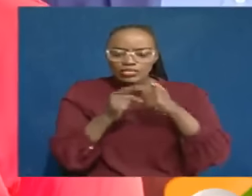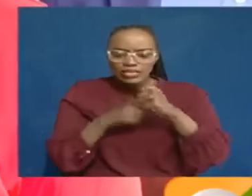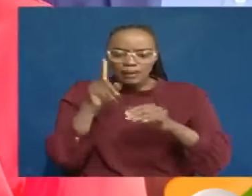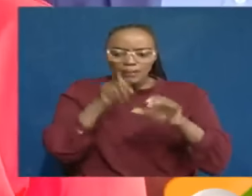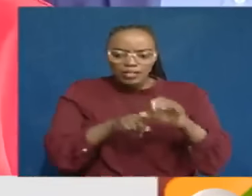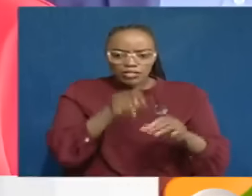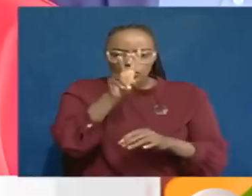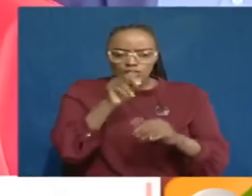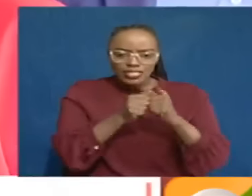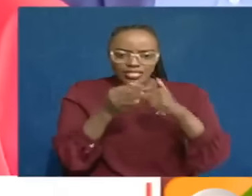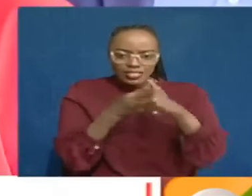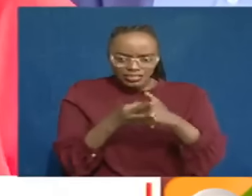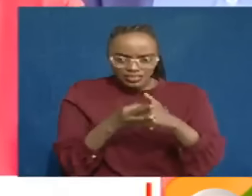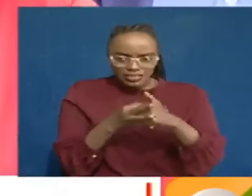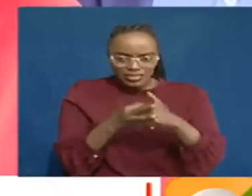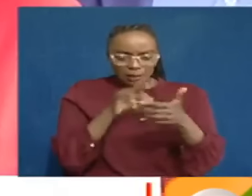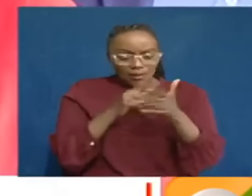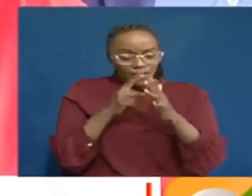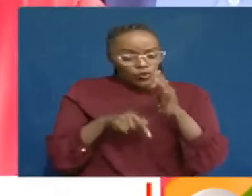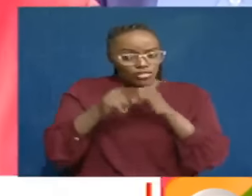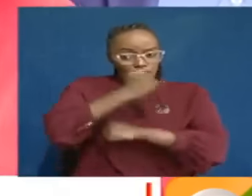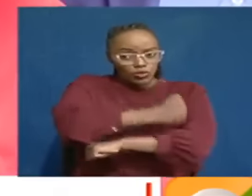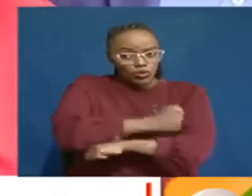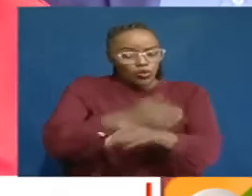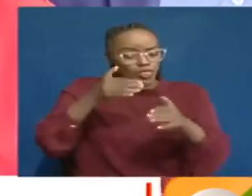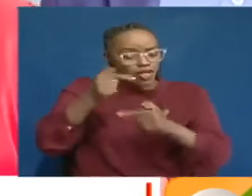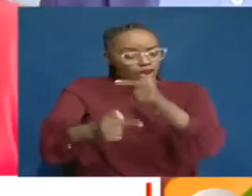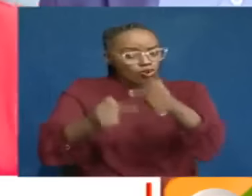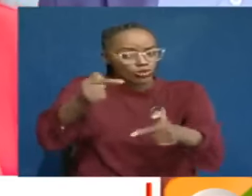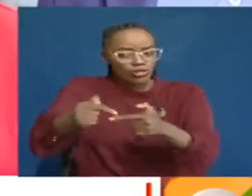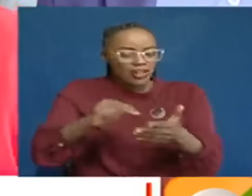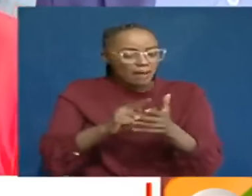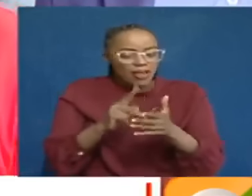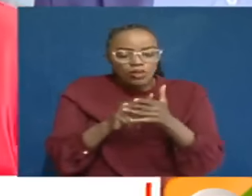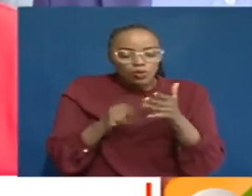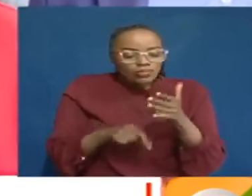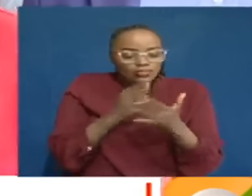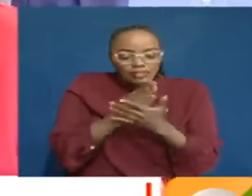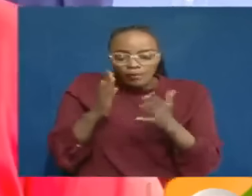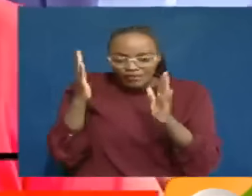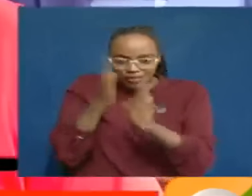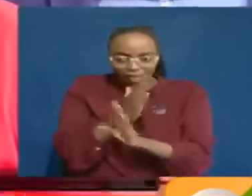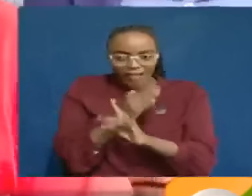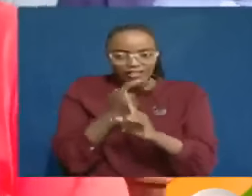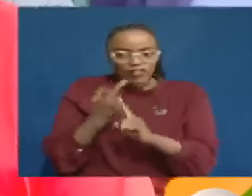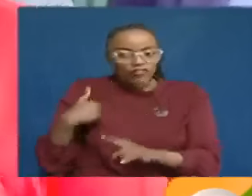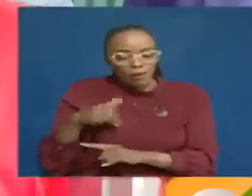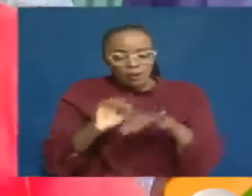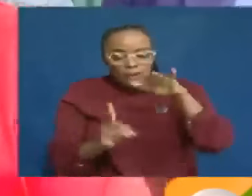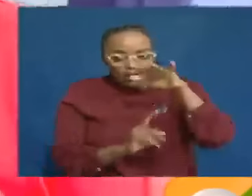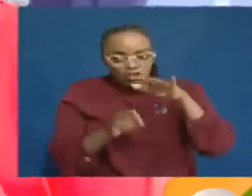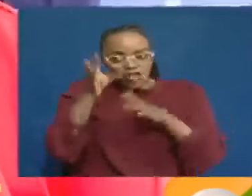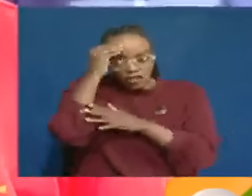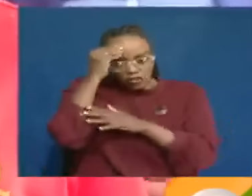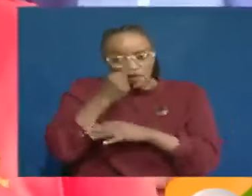shule 2018. Kumaanisha hii shule imekuwa ikiendelea. So ni nini kuna kitu tunafichwa hapo? Minister of Education,